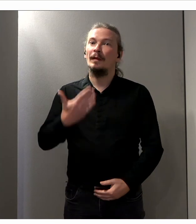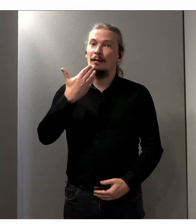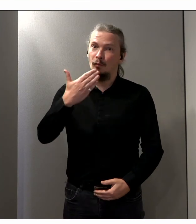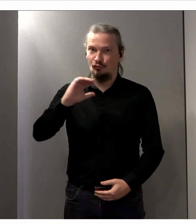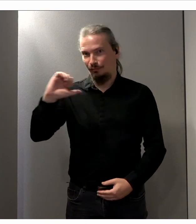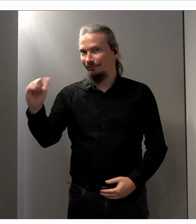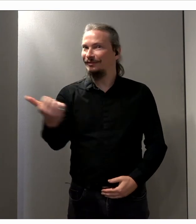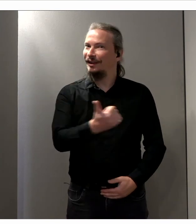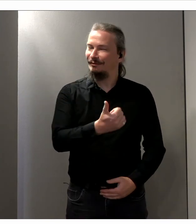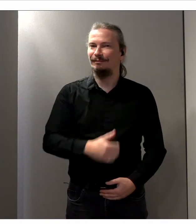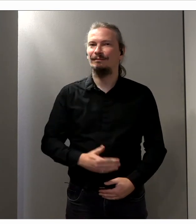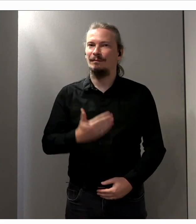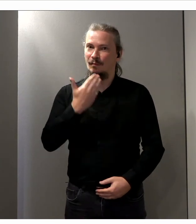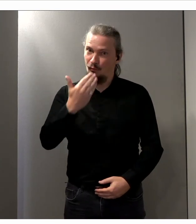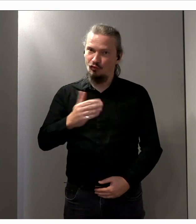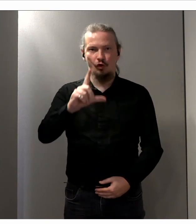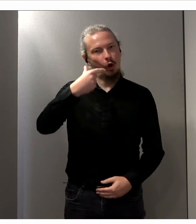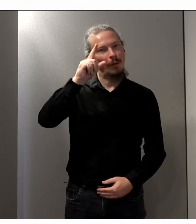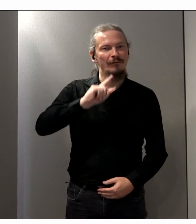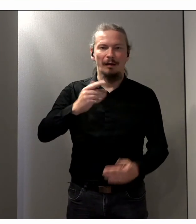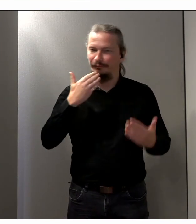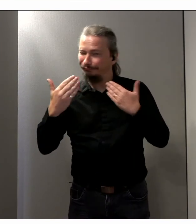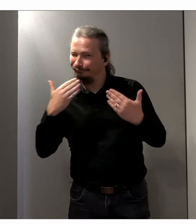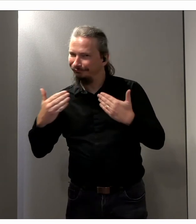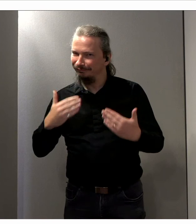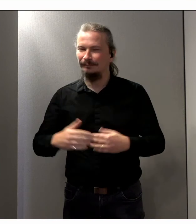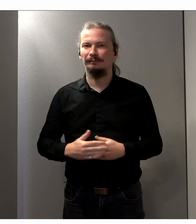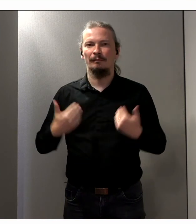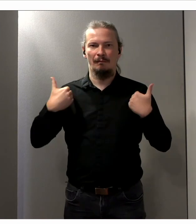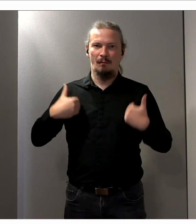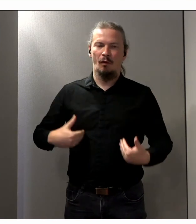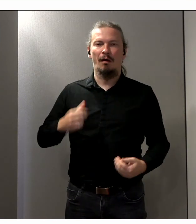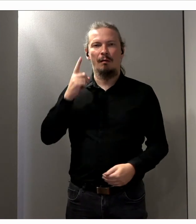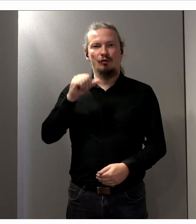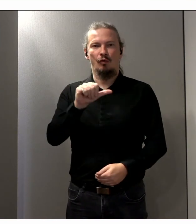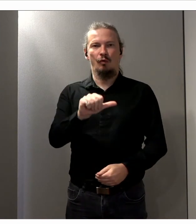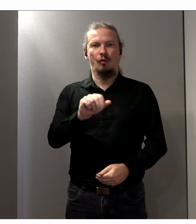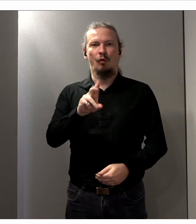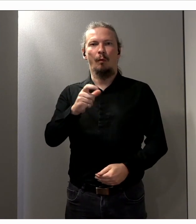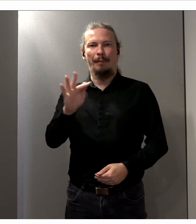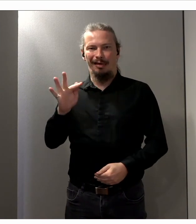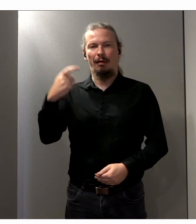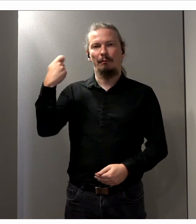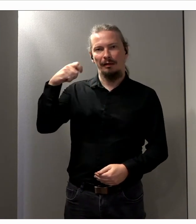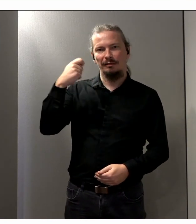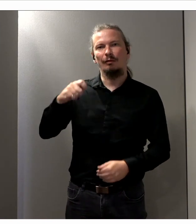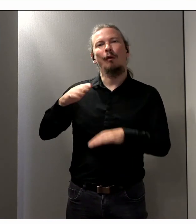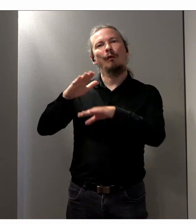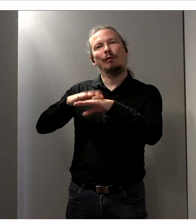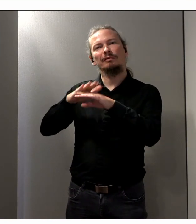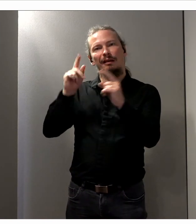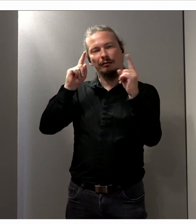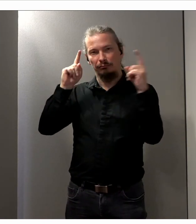Bonjour à toutes et tous, bonjour à chacune et chacun. Je suis Philippe Aubert, président du Conseil pour les questions